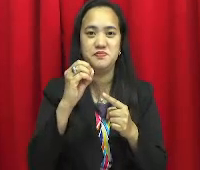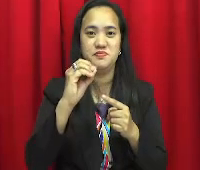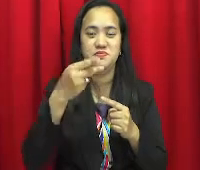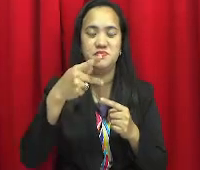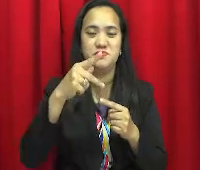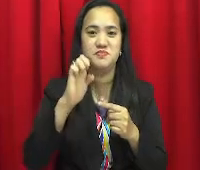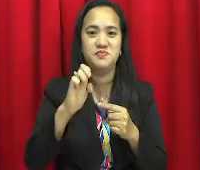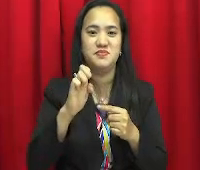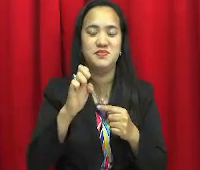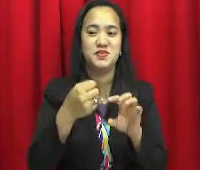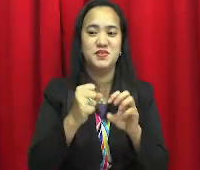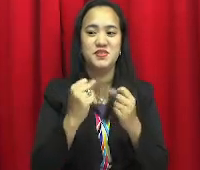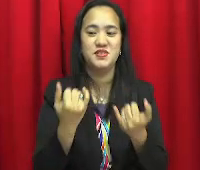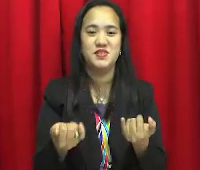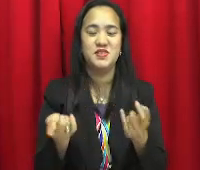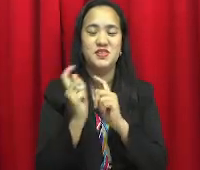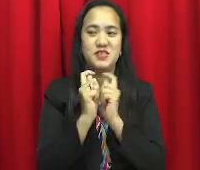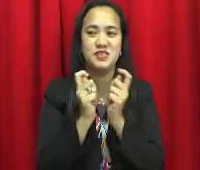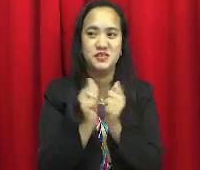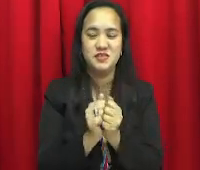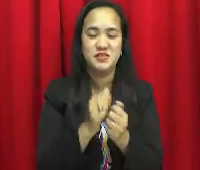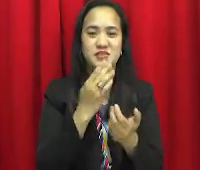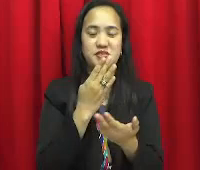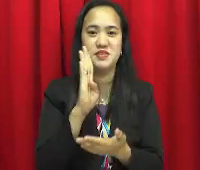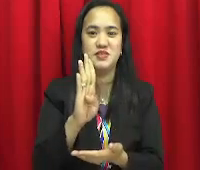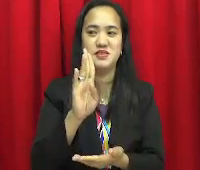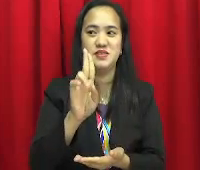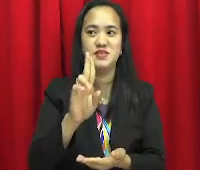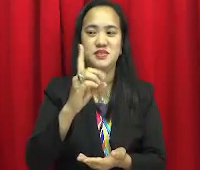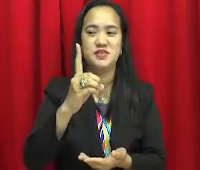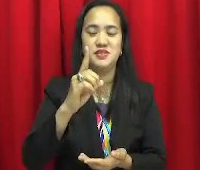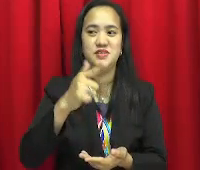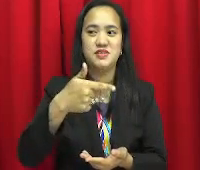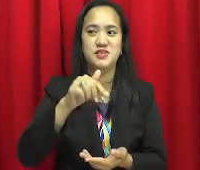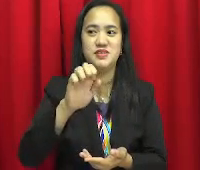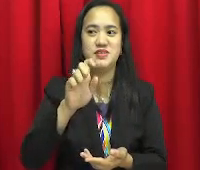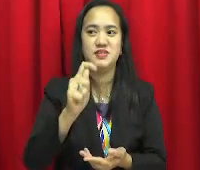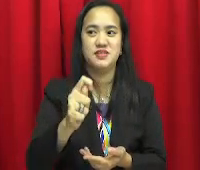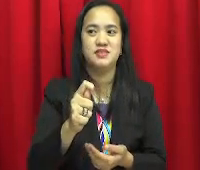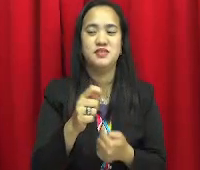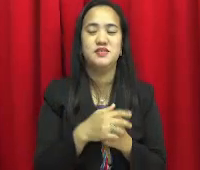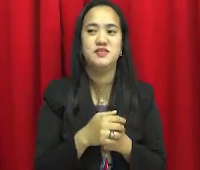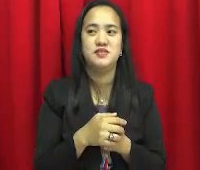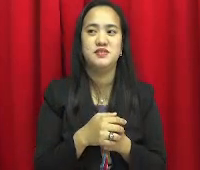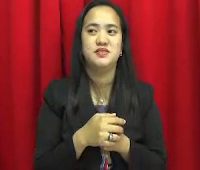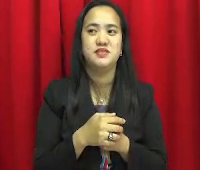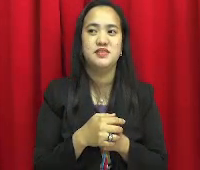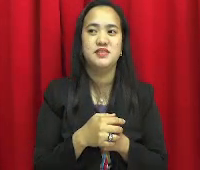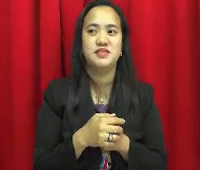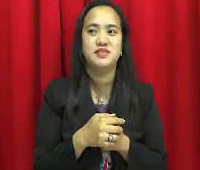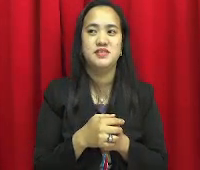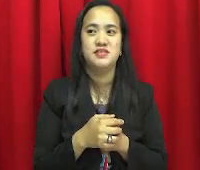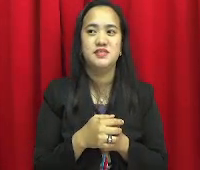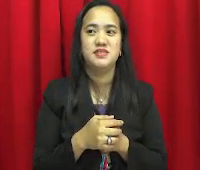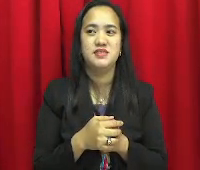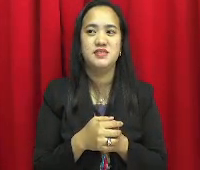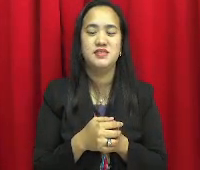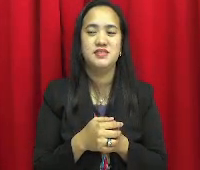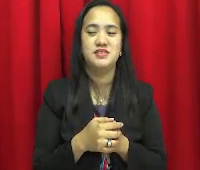bahay. Ano na yun, Pastor? Si Sir Lamsel, generous talaga yan pag nasa